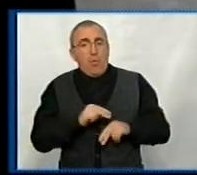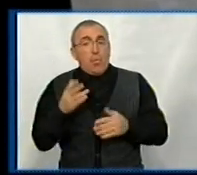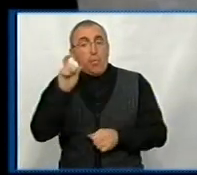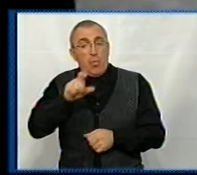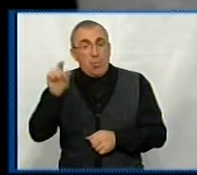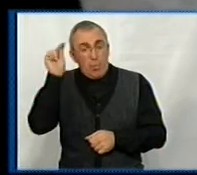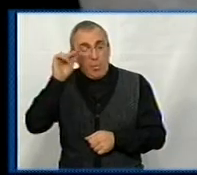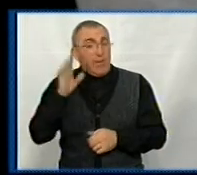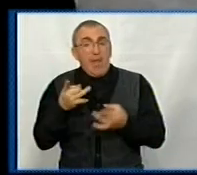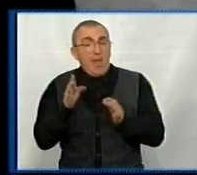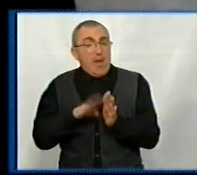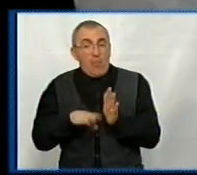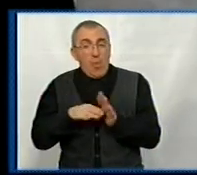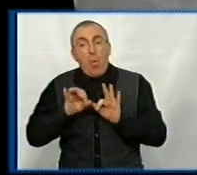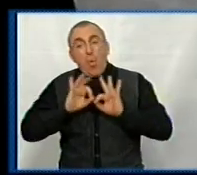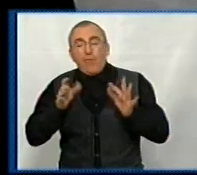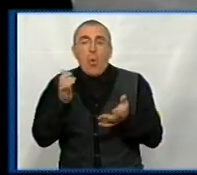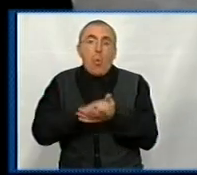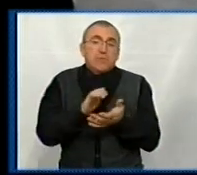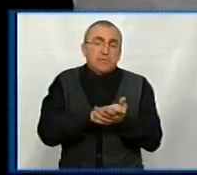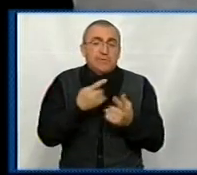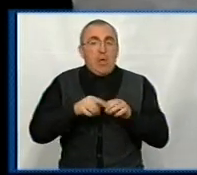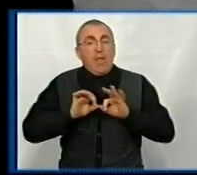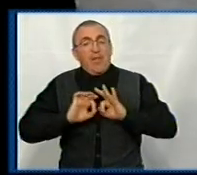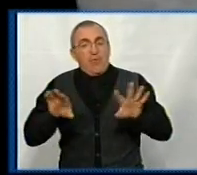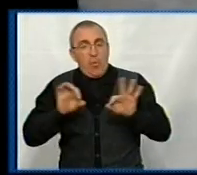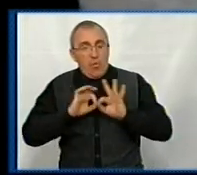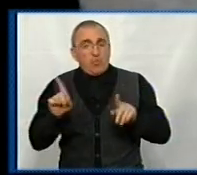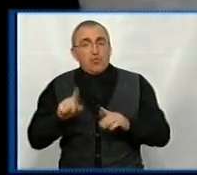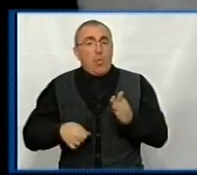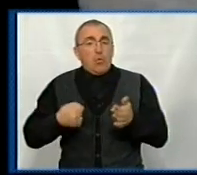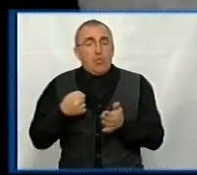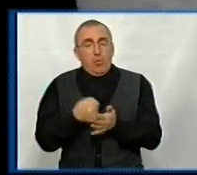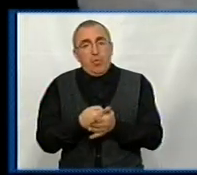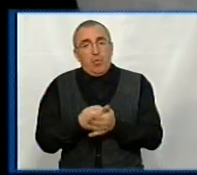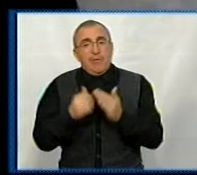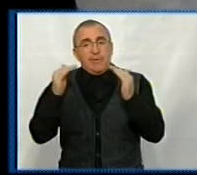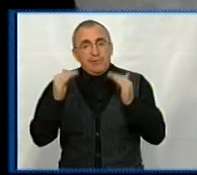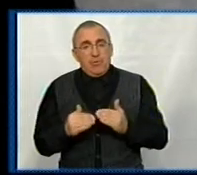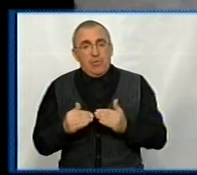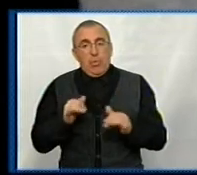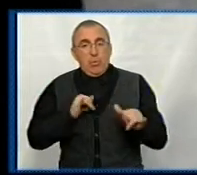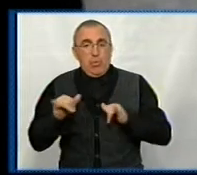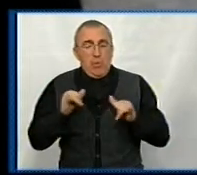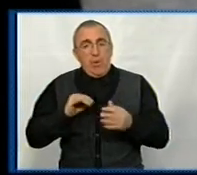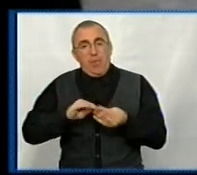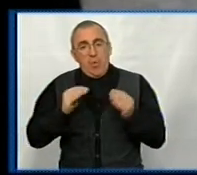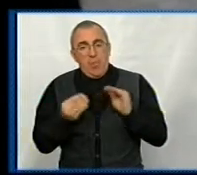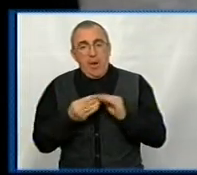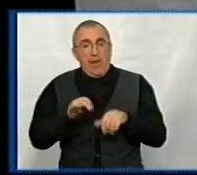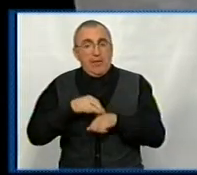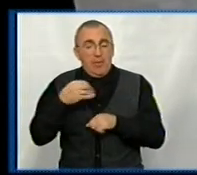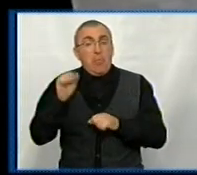учні зможуть не просто інформаційно ознайомитися з інформацією щодо зниження толерантності до проблеми насильства,